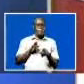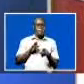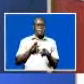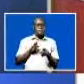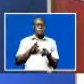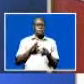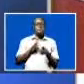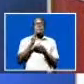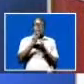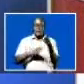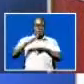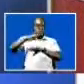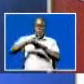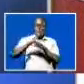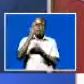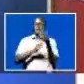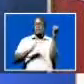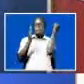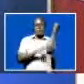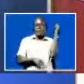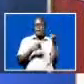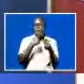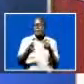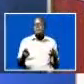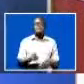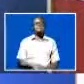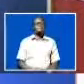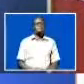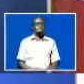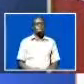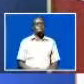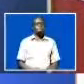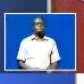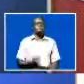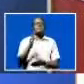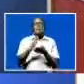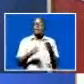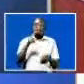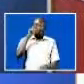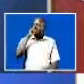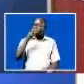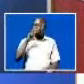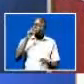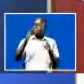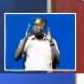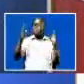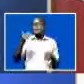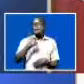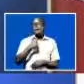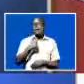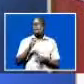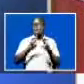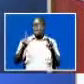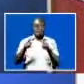kuna wanawake wazuri. Naam. Lakini wanawake sumu bwana ni wale wenye tamaa na wivu. Mm-hmm. Hata wako